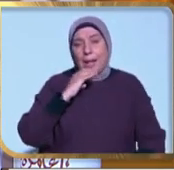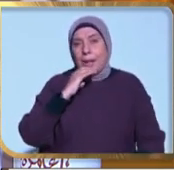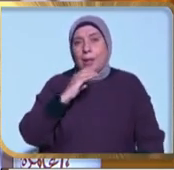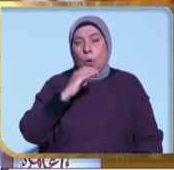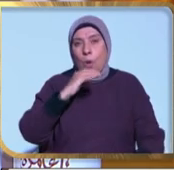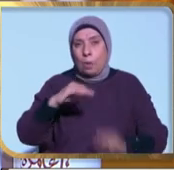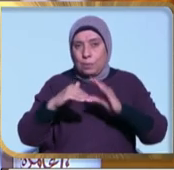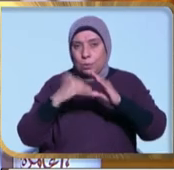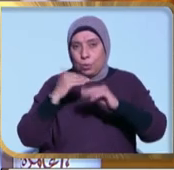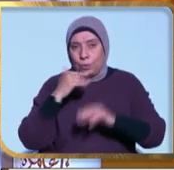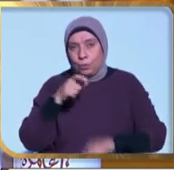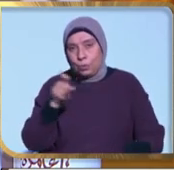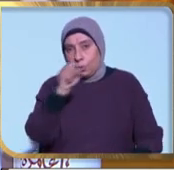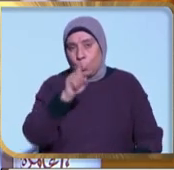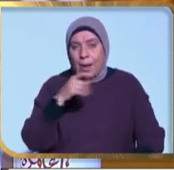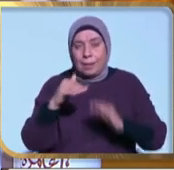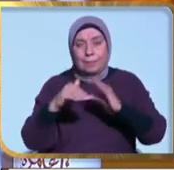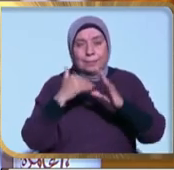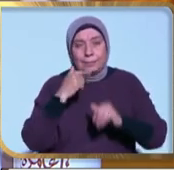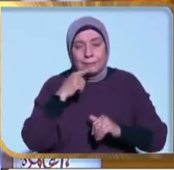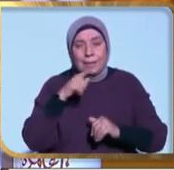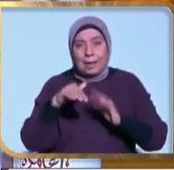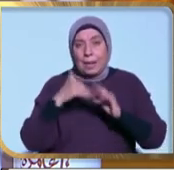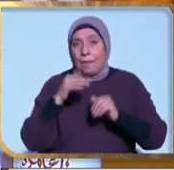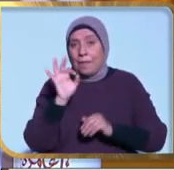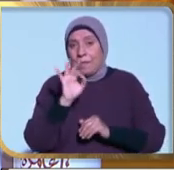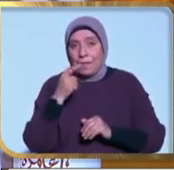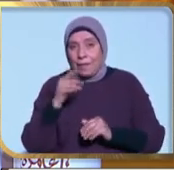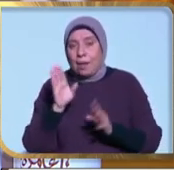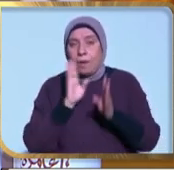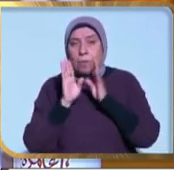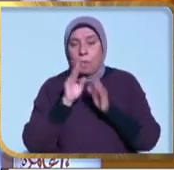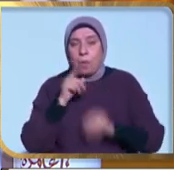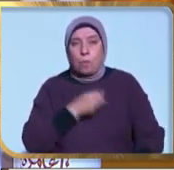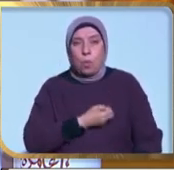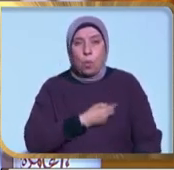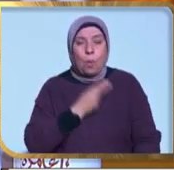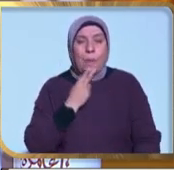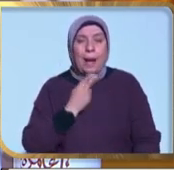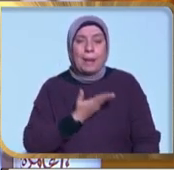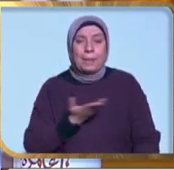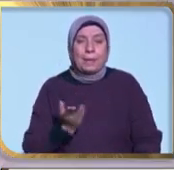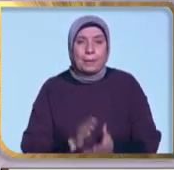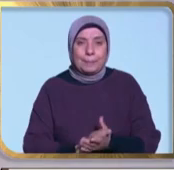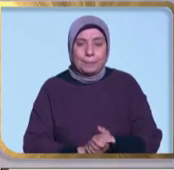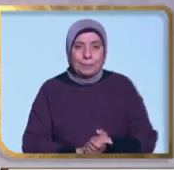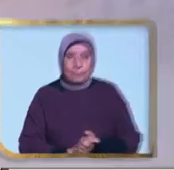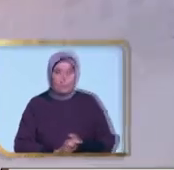بنتشرف باستقبالها على صفحتنا الصفحه الرسميه لبرنامج قلوب